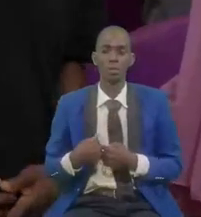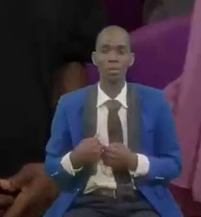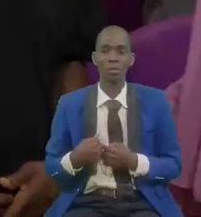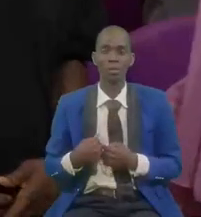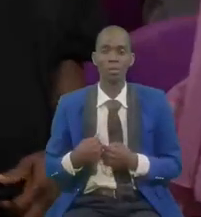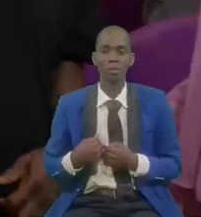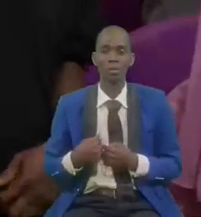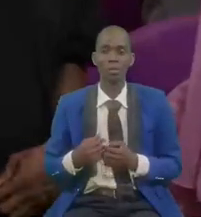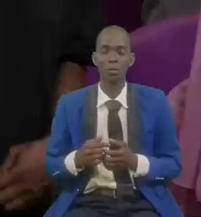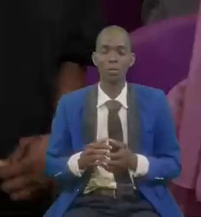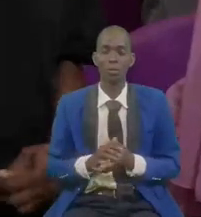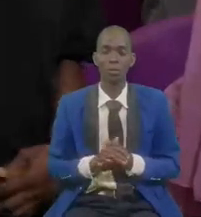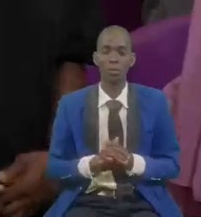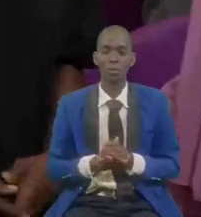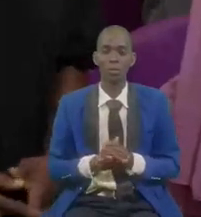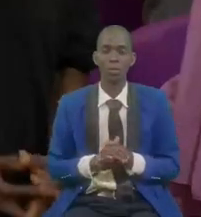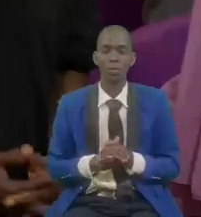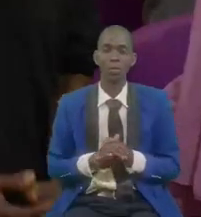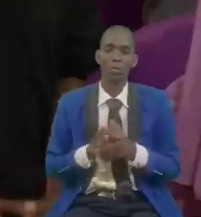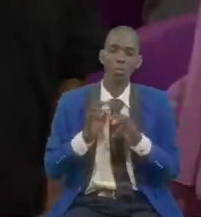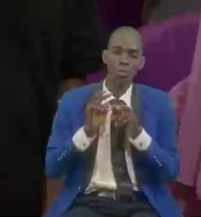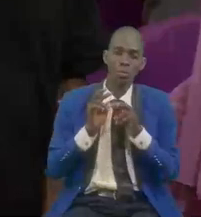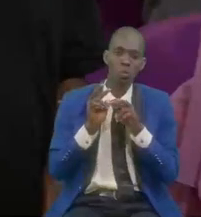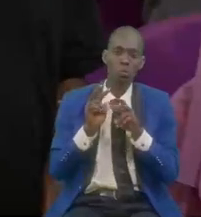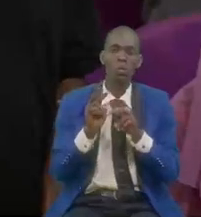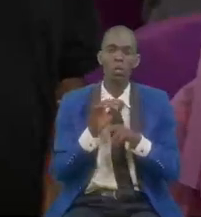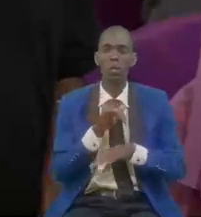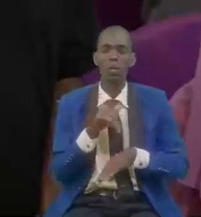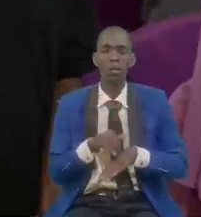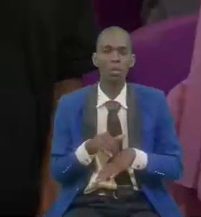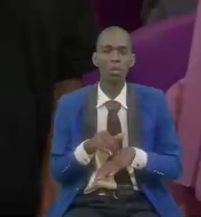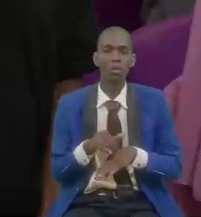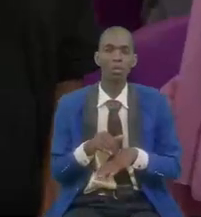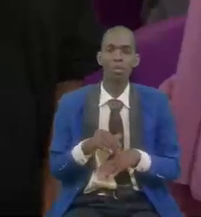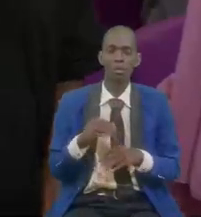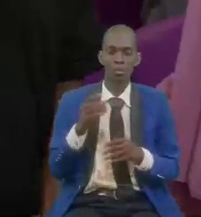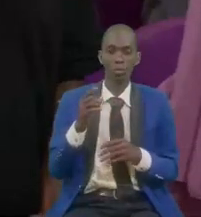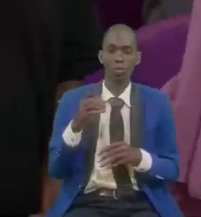cœur, en voyant